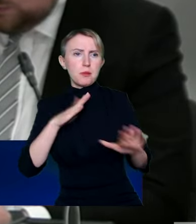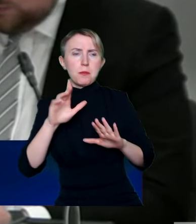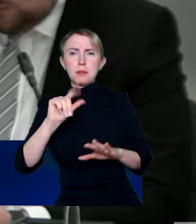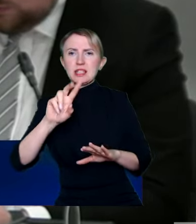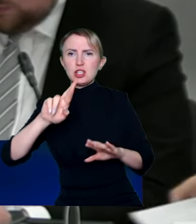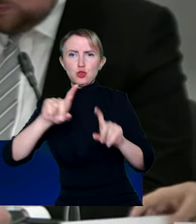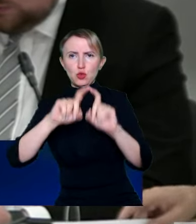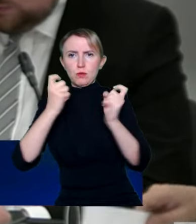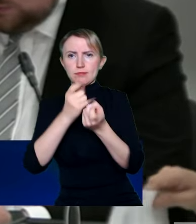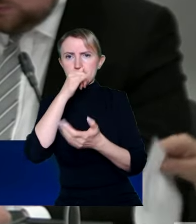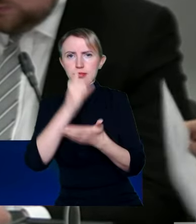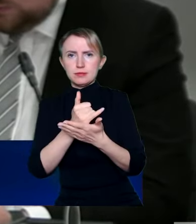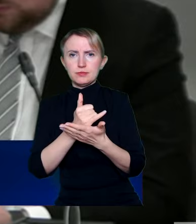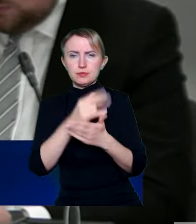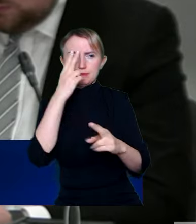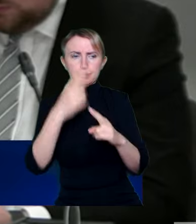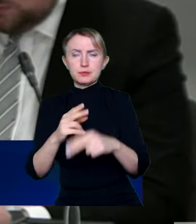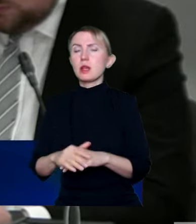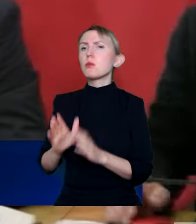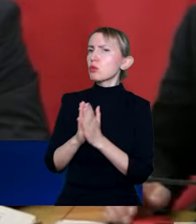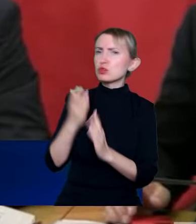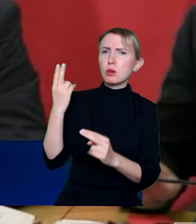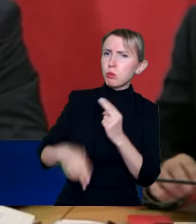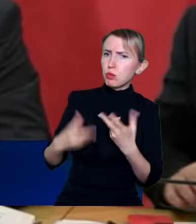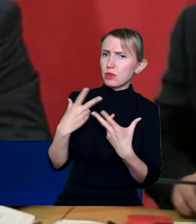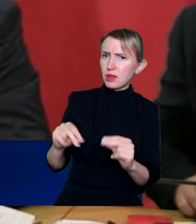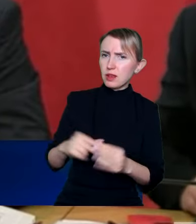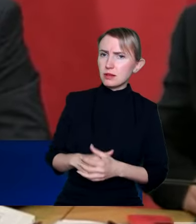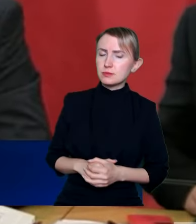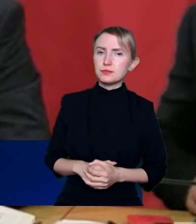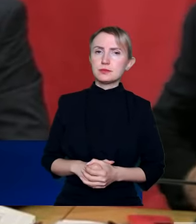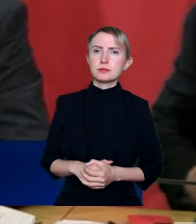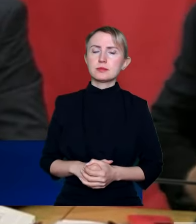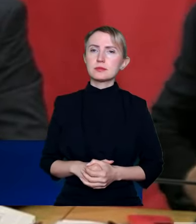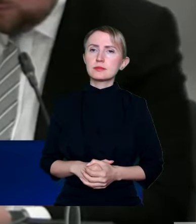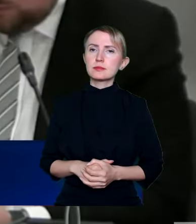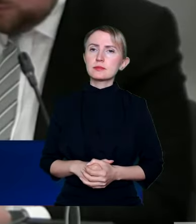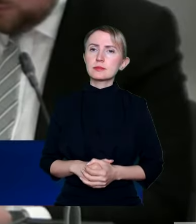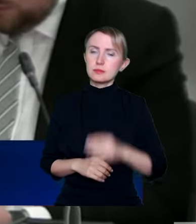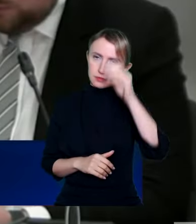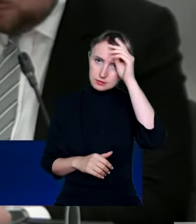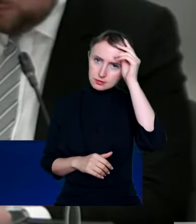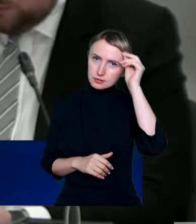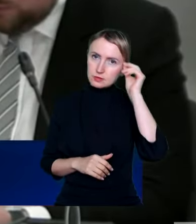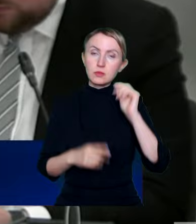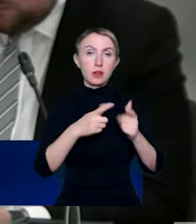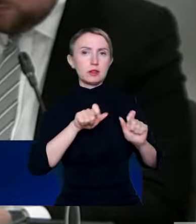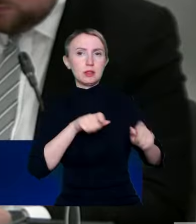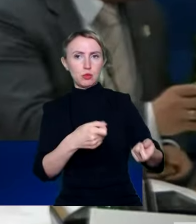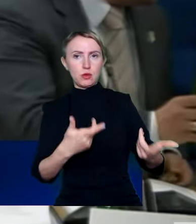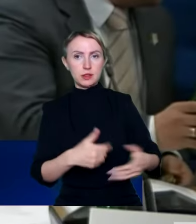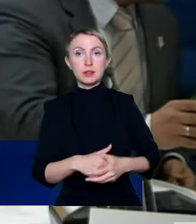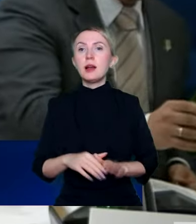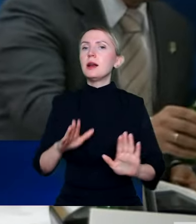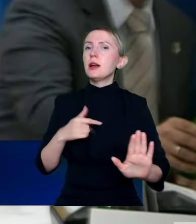pan może mi nie przerywać? No bo to trochę czy jest... Czy pan może mi nie przerywać? Zaraz do tego dojdę. Przecież państwo zablokowali prezydium. Panie Gosek, ja